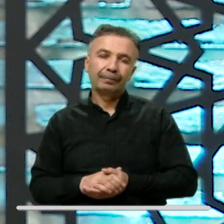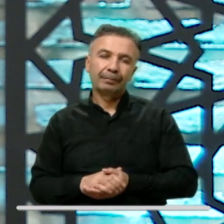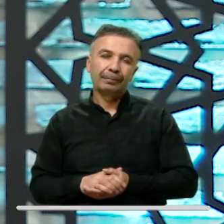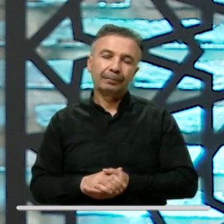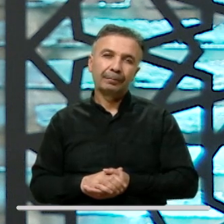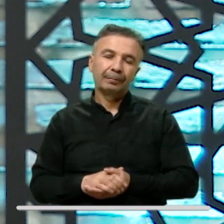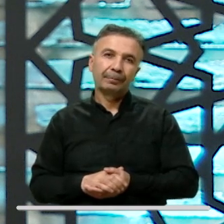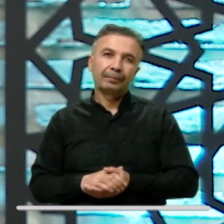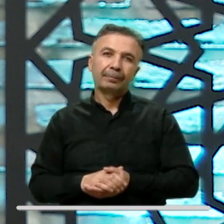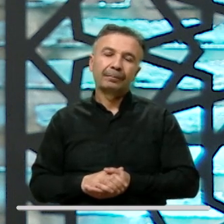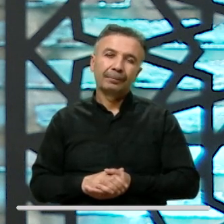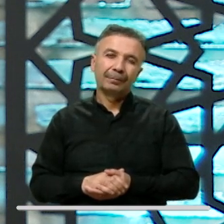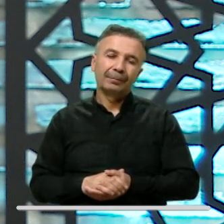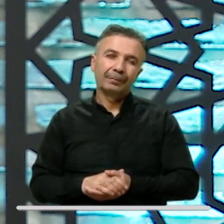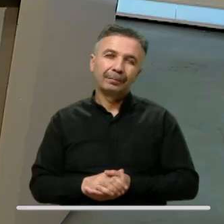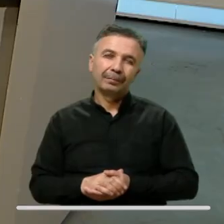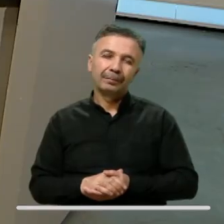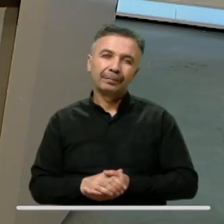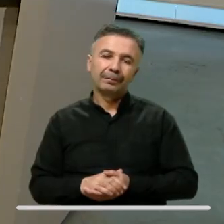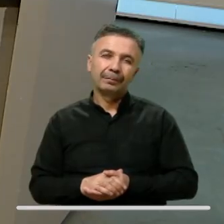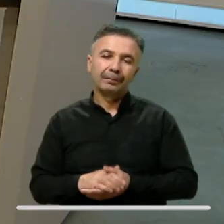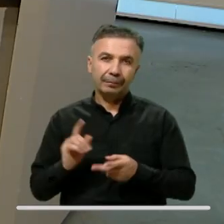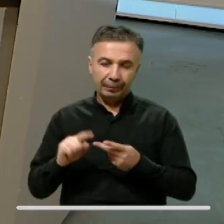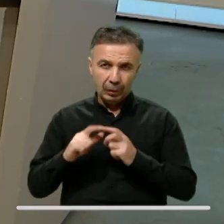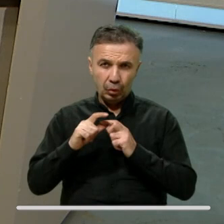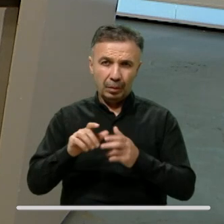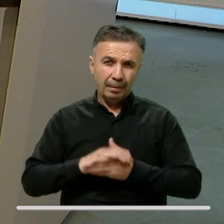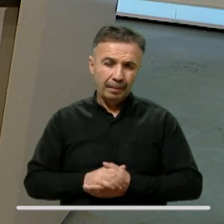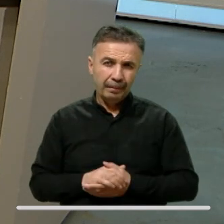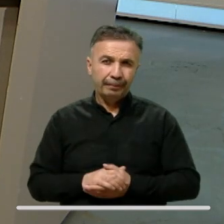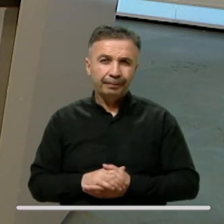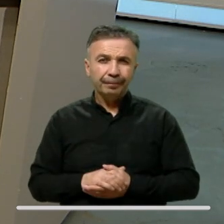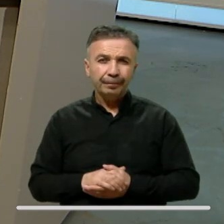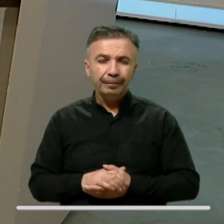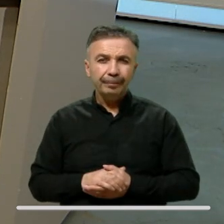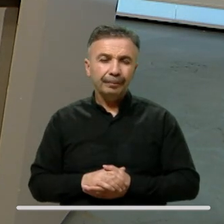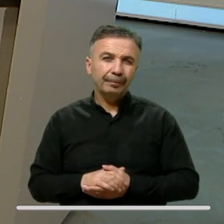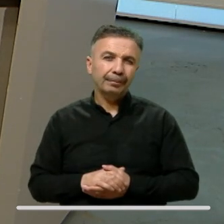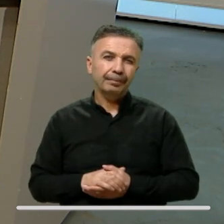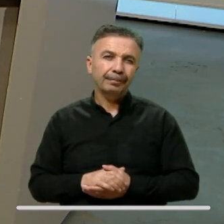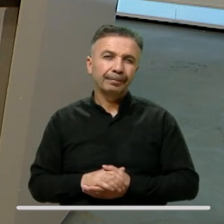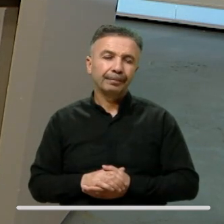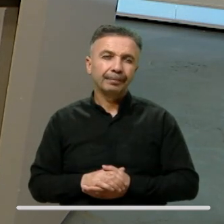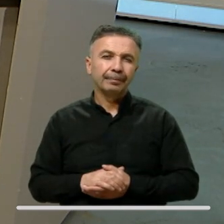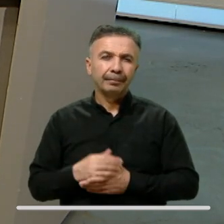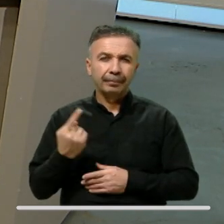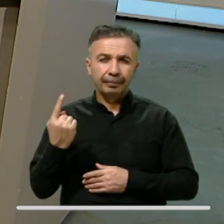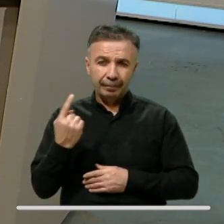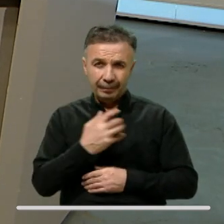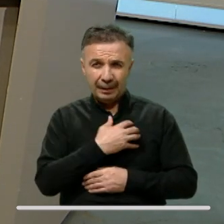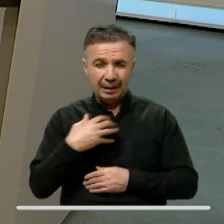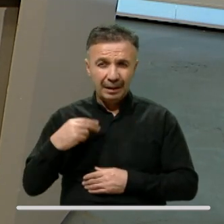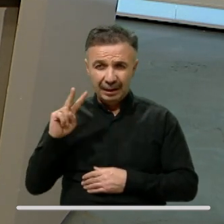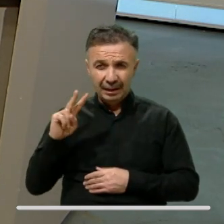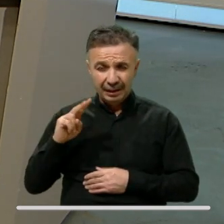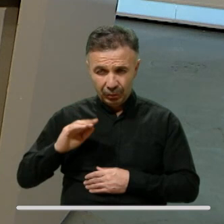dini vecibeler yerine tamam. getirildi. Tamam. İkinci sorum da buyurun. Bir annenin iki